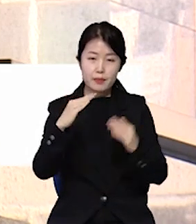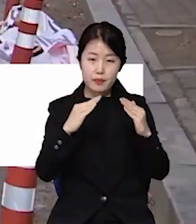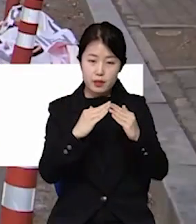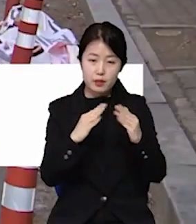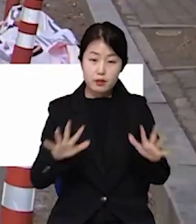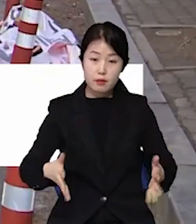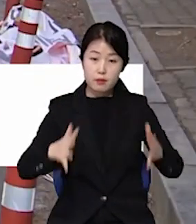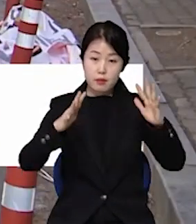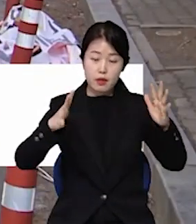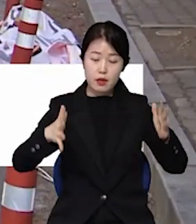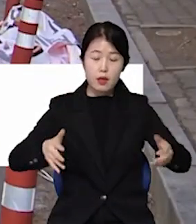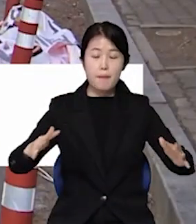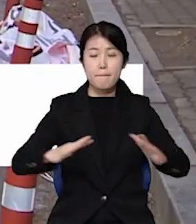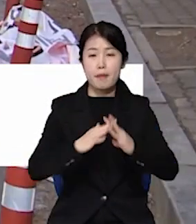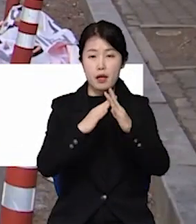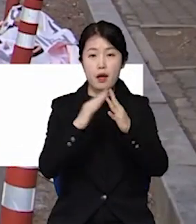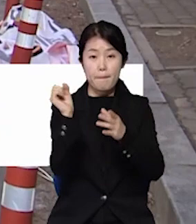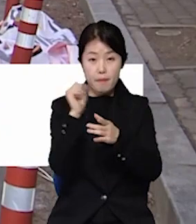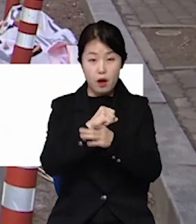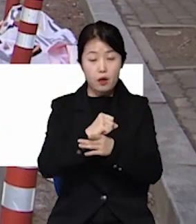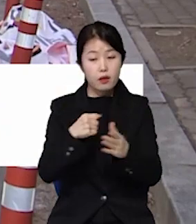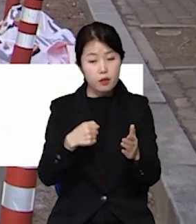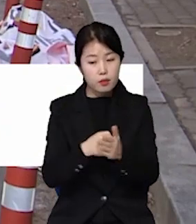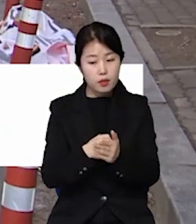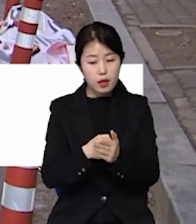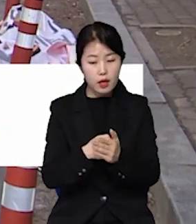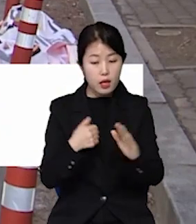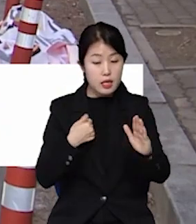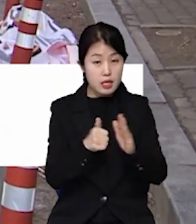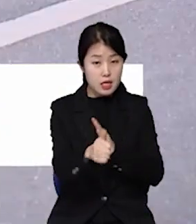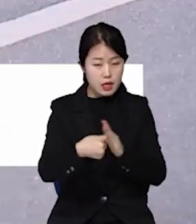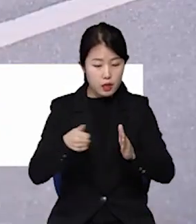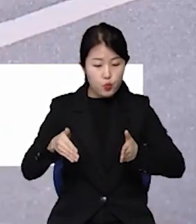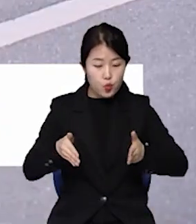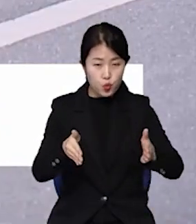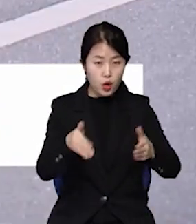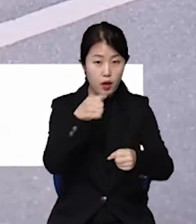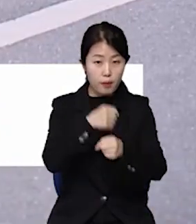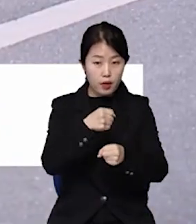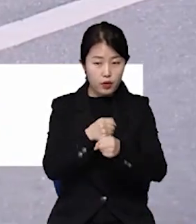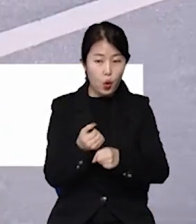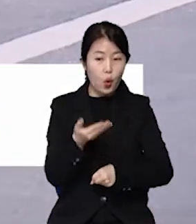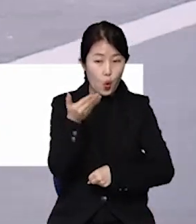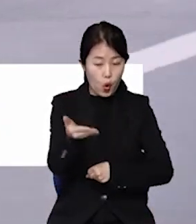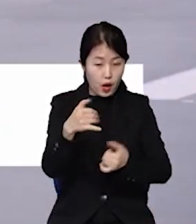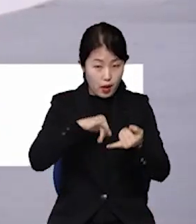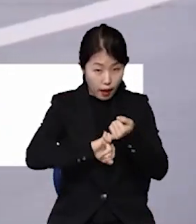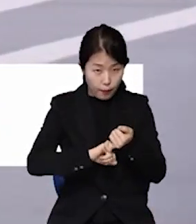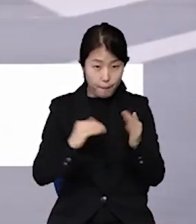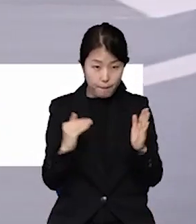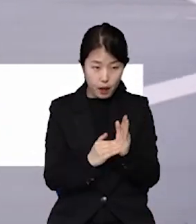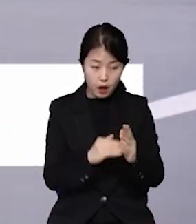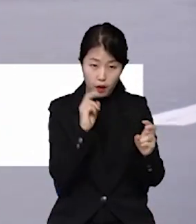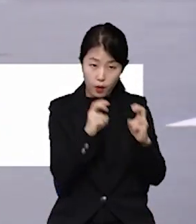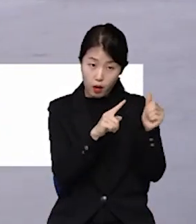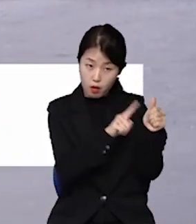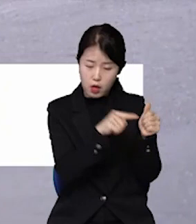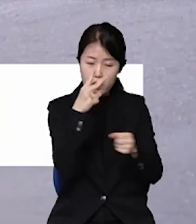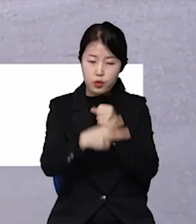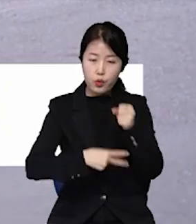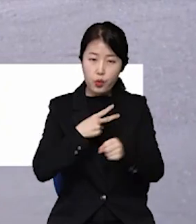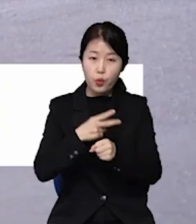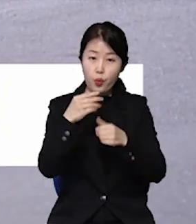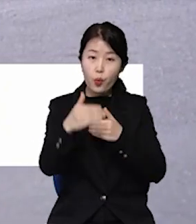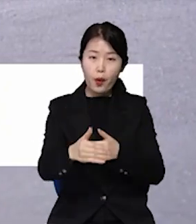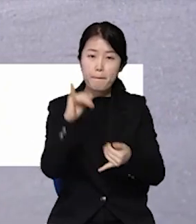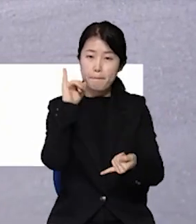계획을 승인하는 과정에서 아파트 진출입로 등 도로를 조성해 기부 체납하기로 한 A산업개발이 2년째 약속을